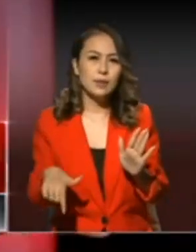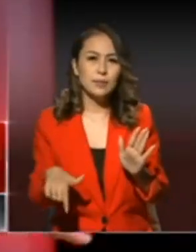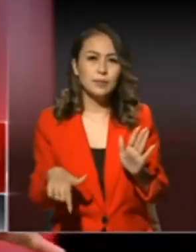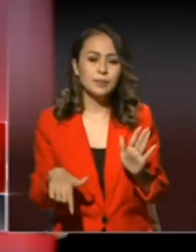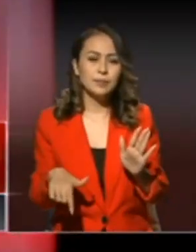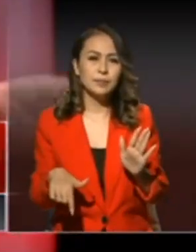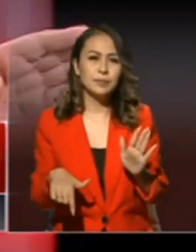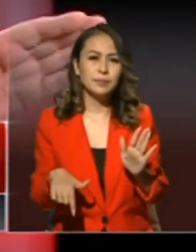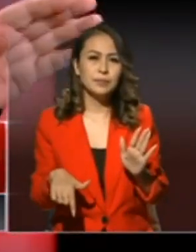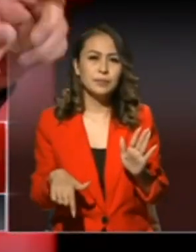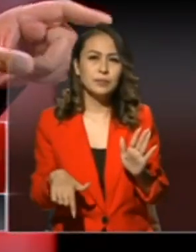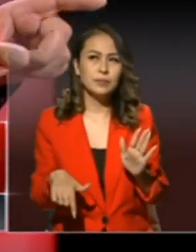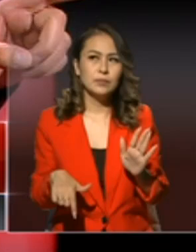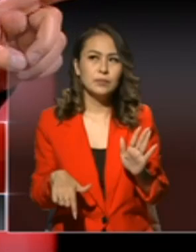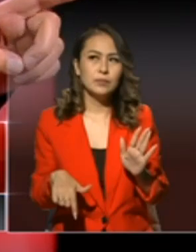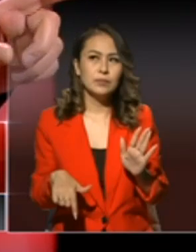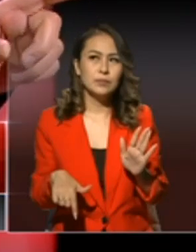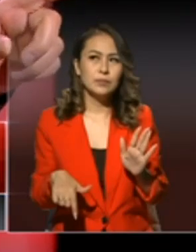айтып атқан